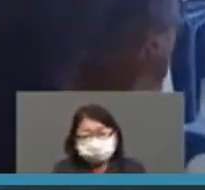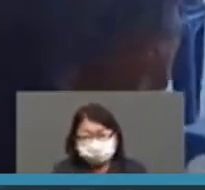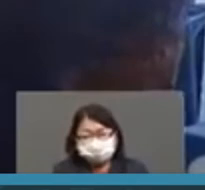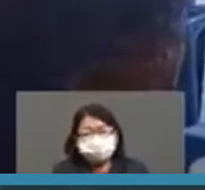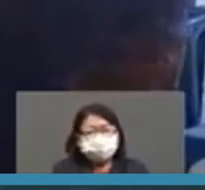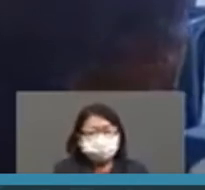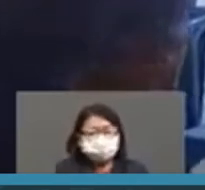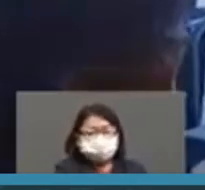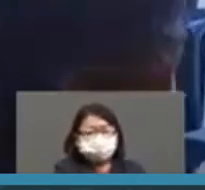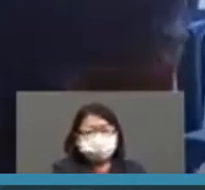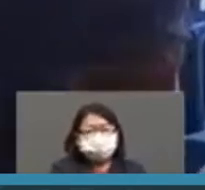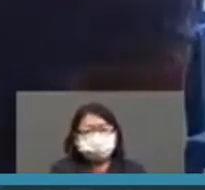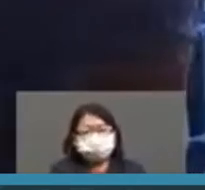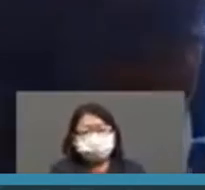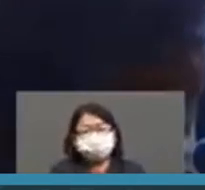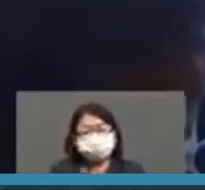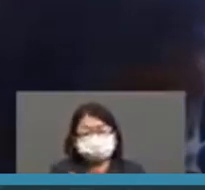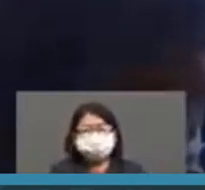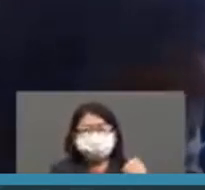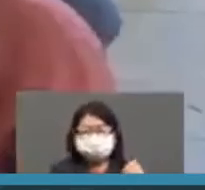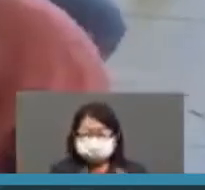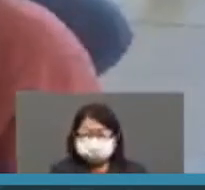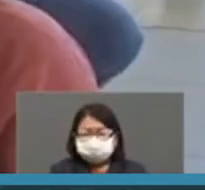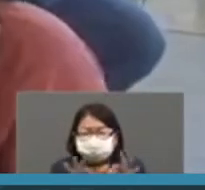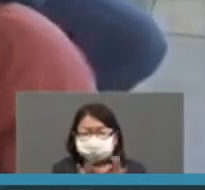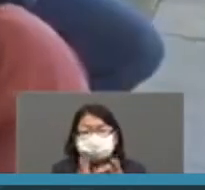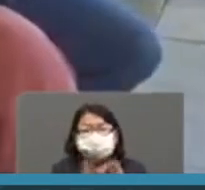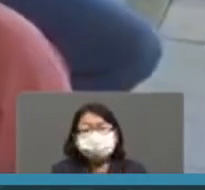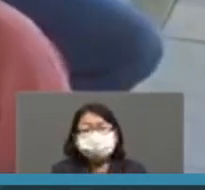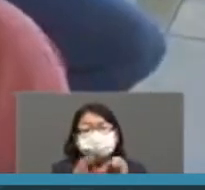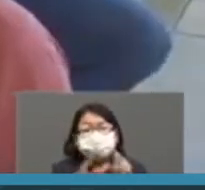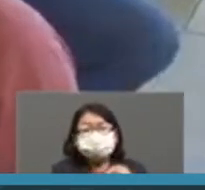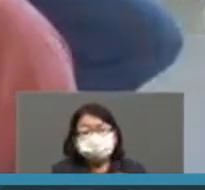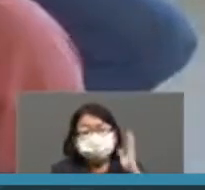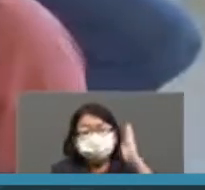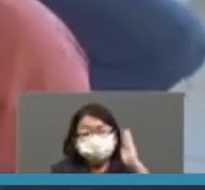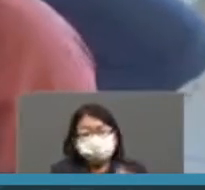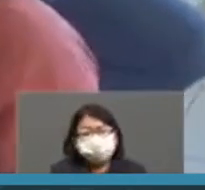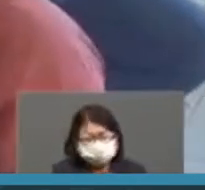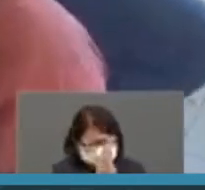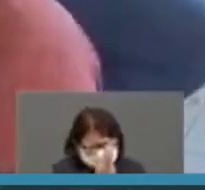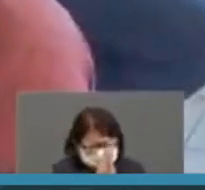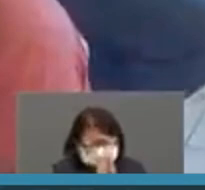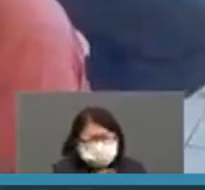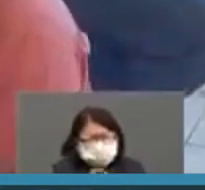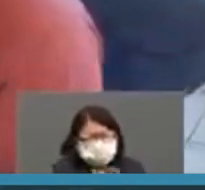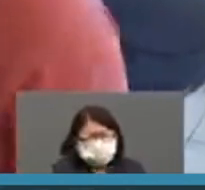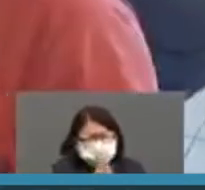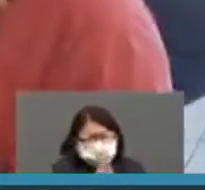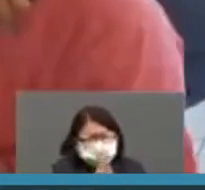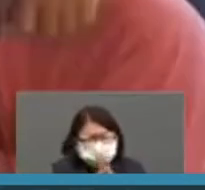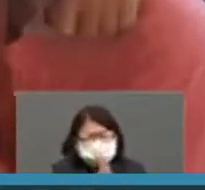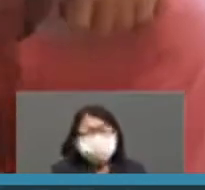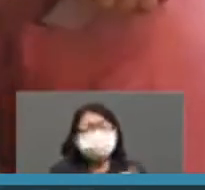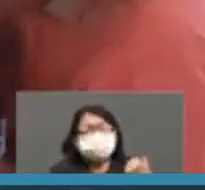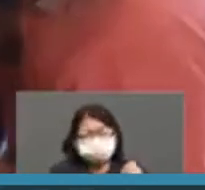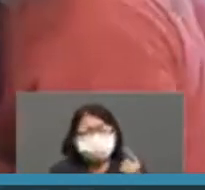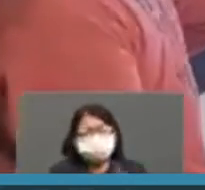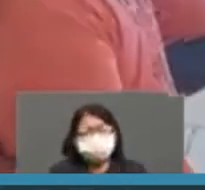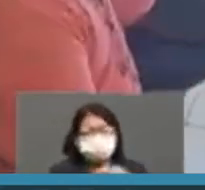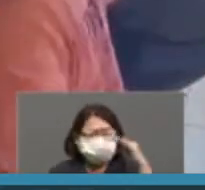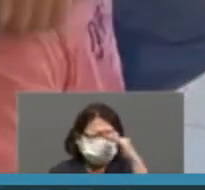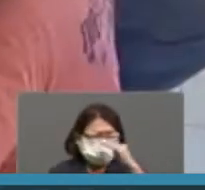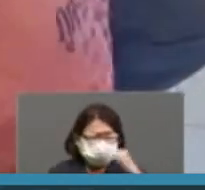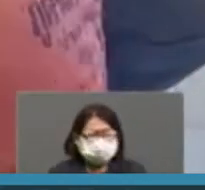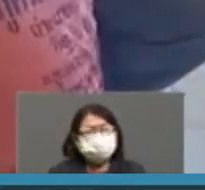ที่ศูนย์พัฒนาเด็กเล็กก่อนนะครับเพราะเราไล่ไปจนถึงบ้านตัวเองนะครับ พลเอกประยุทธ์จันทร์โอชานายกรัฐมนตรีและรัฐ